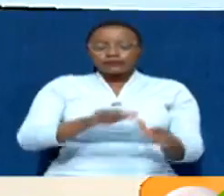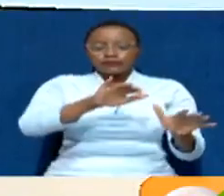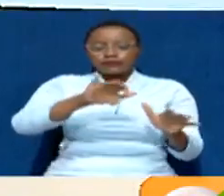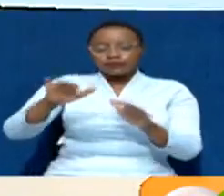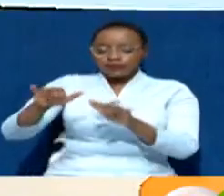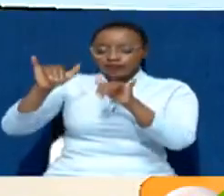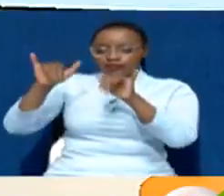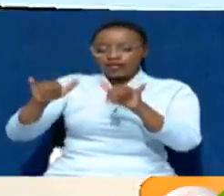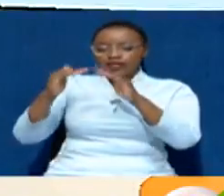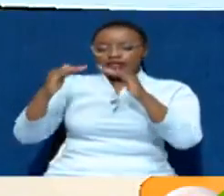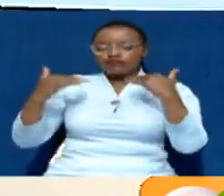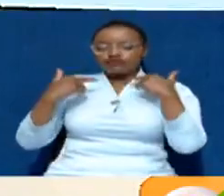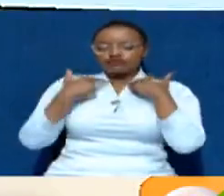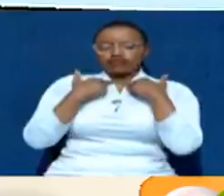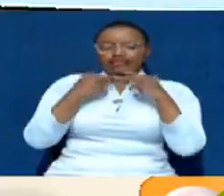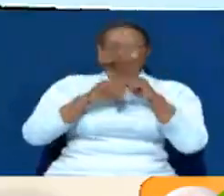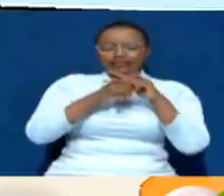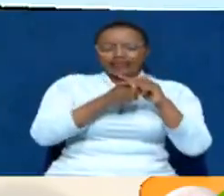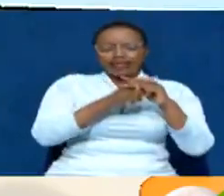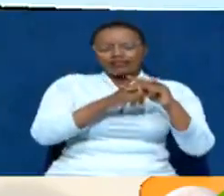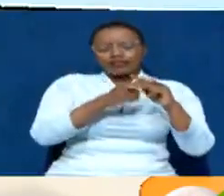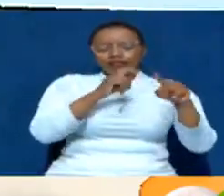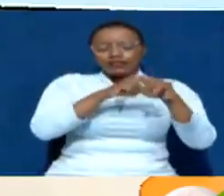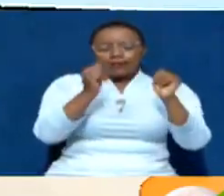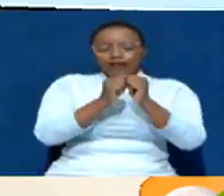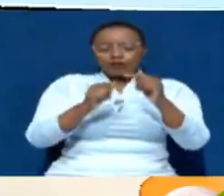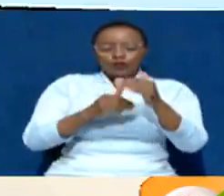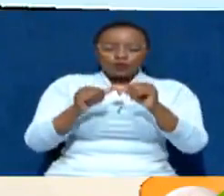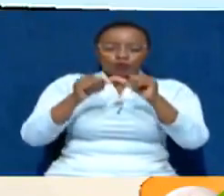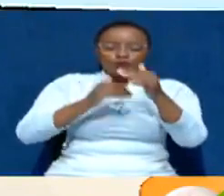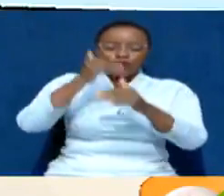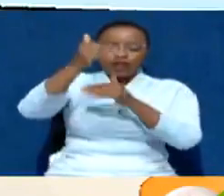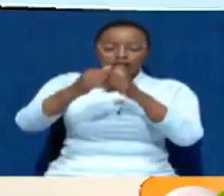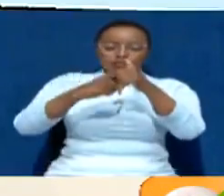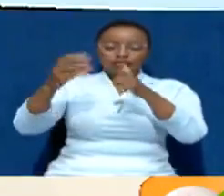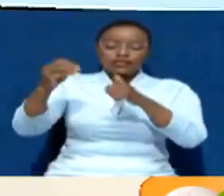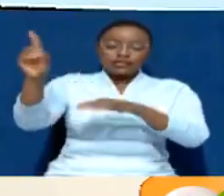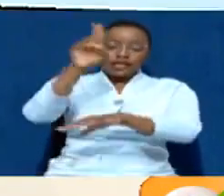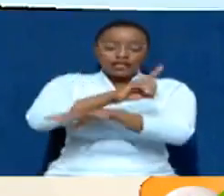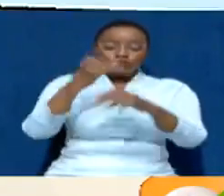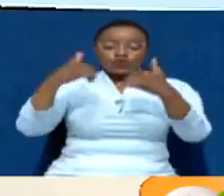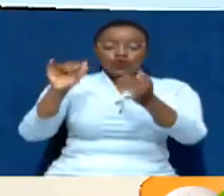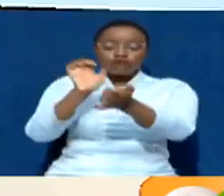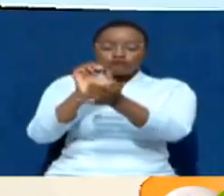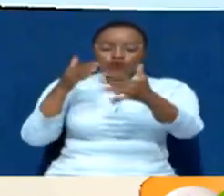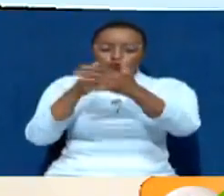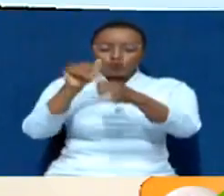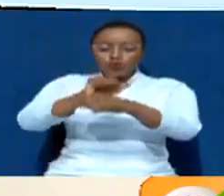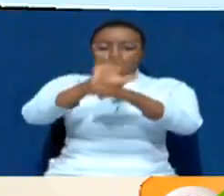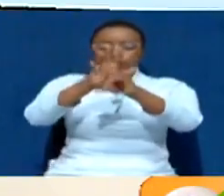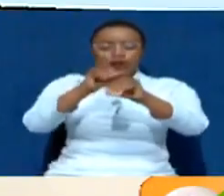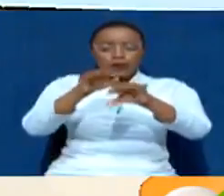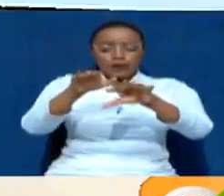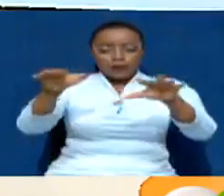Muda wa kafyu wa kuanzia saa 4 usiku hadi saa 10 alfajiri utaendelea kwa siku 60 zaidi katika juhudi za kuzuia kusambaa kwa virusi vya